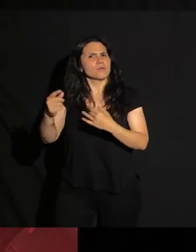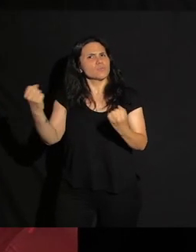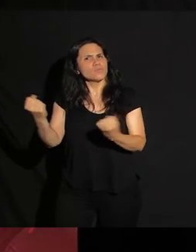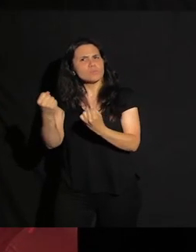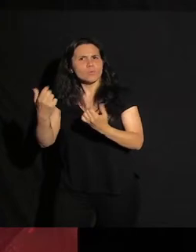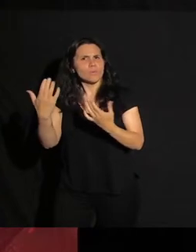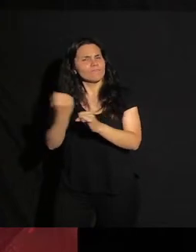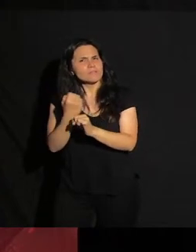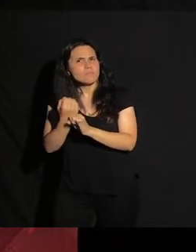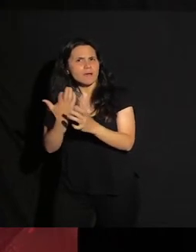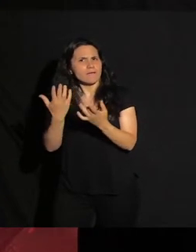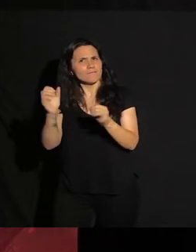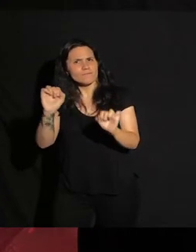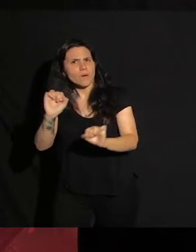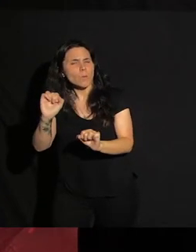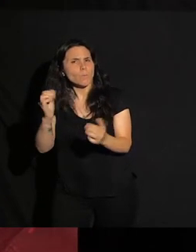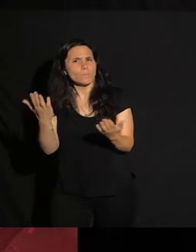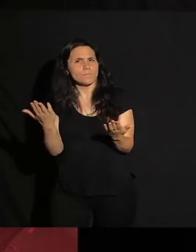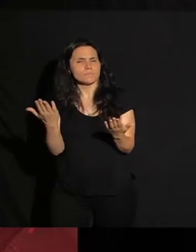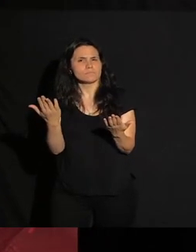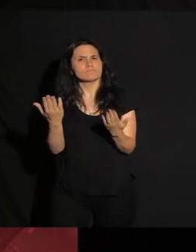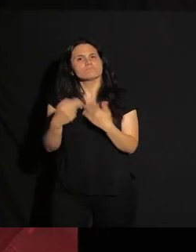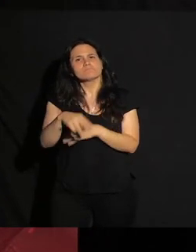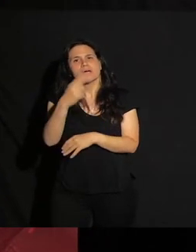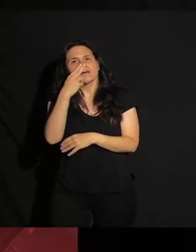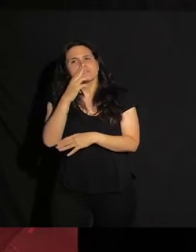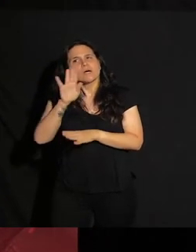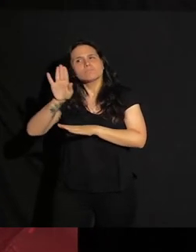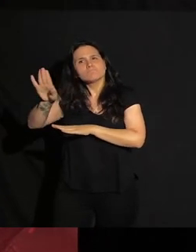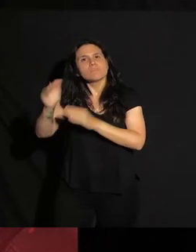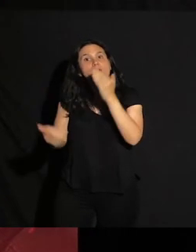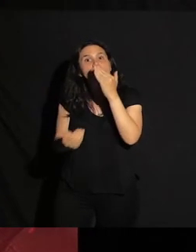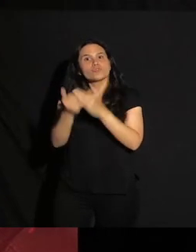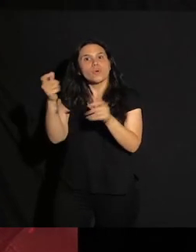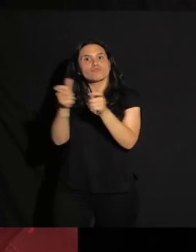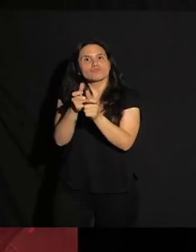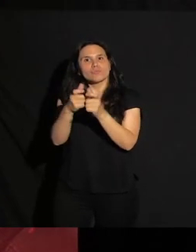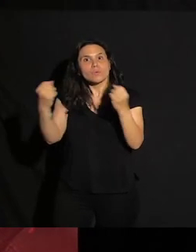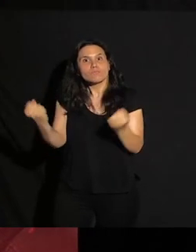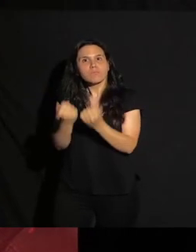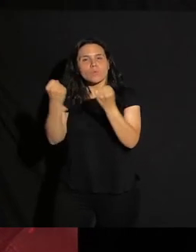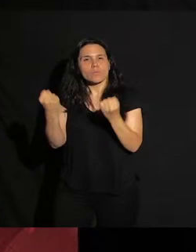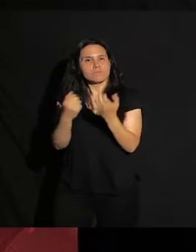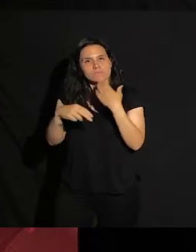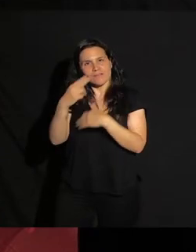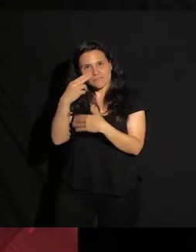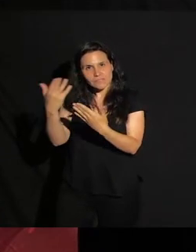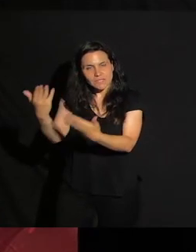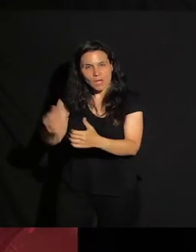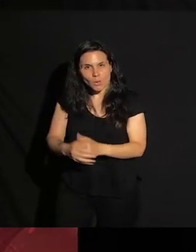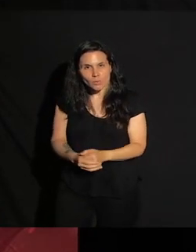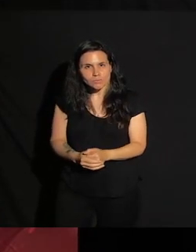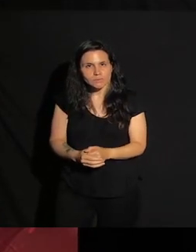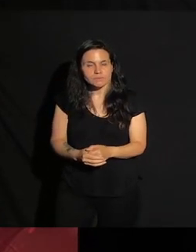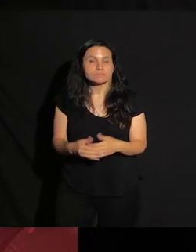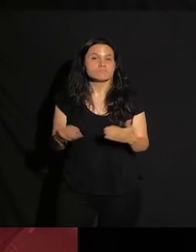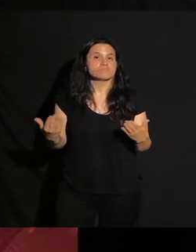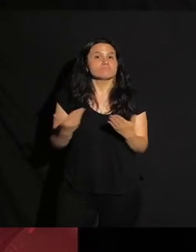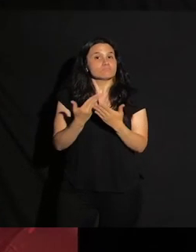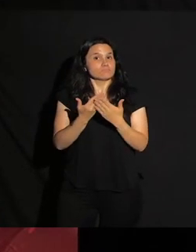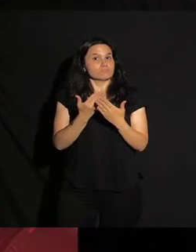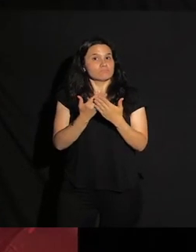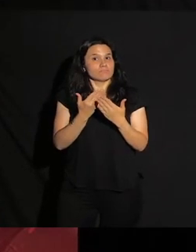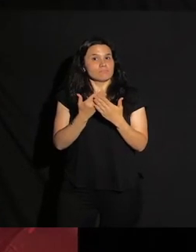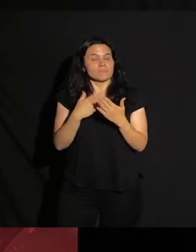warum? Wie sieht es aus, wenn sie für ihr neues Stück proben? Und was geht ab, wenn der